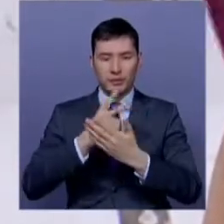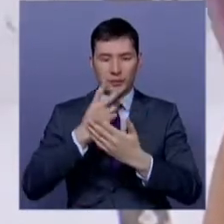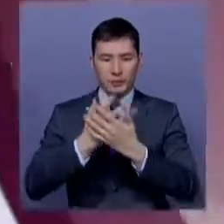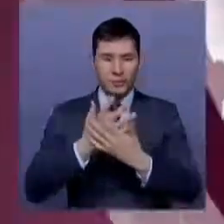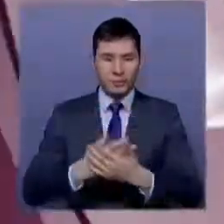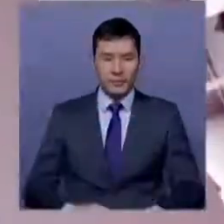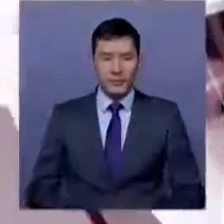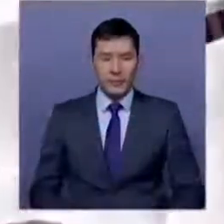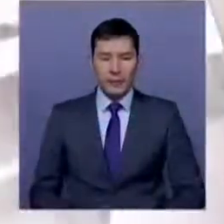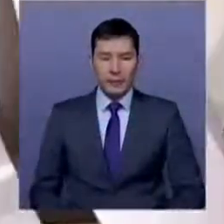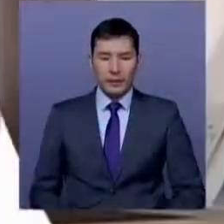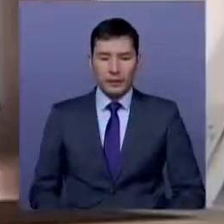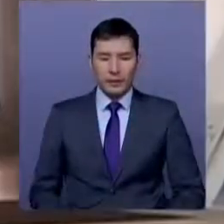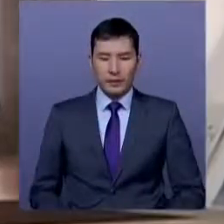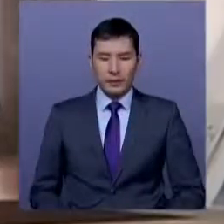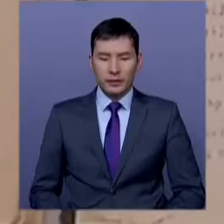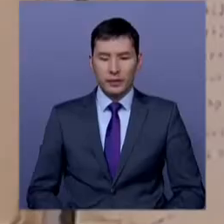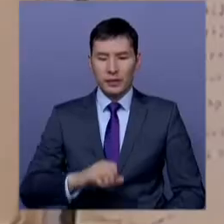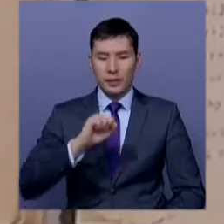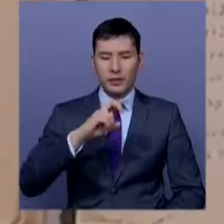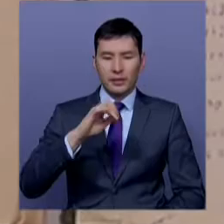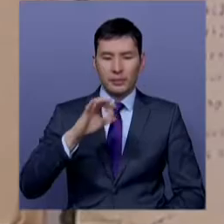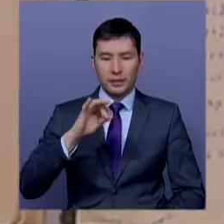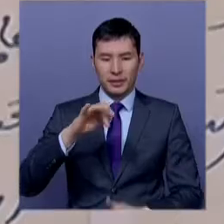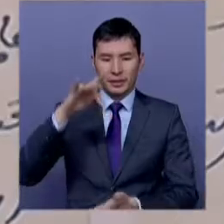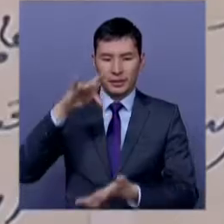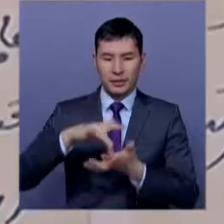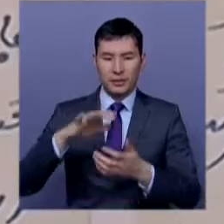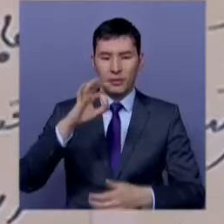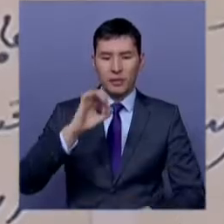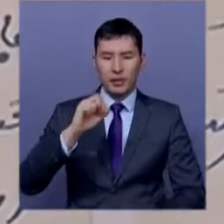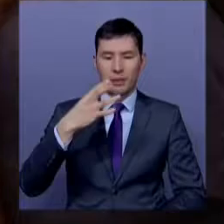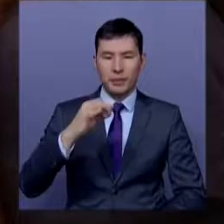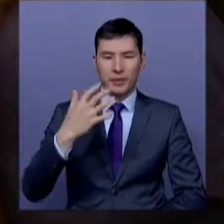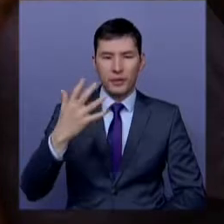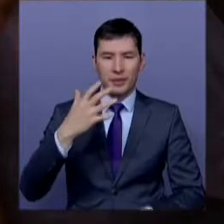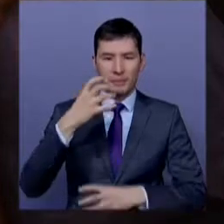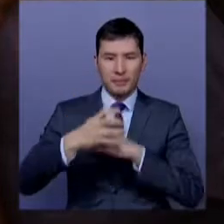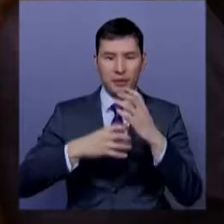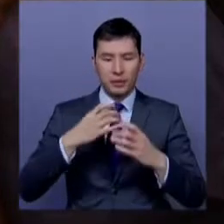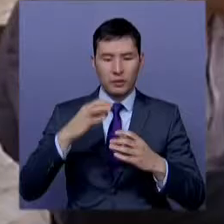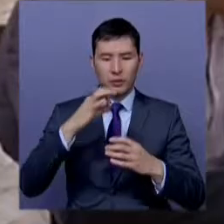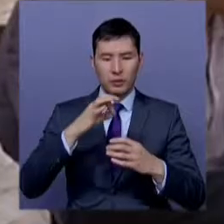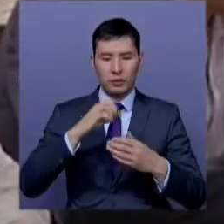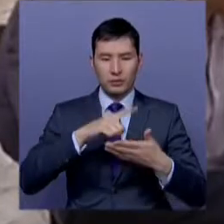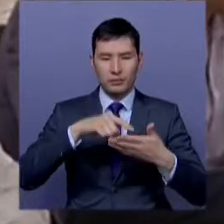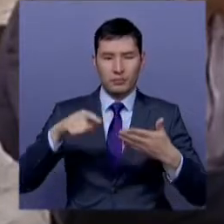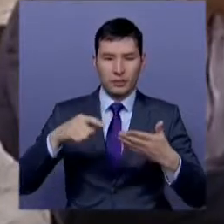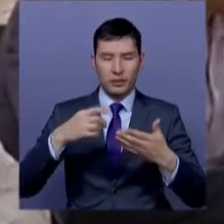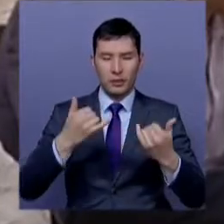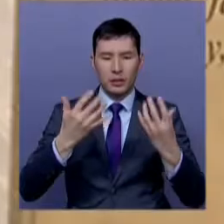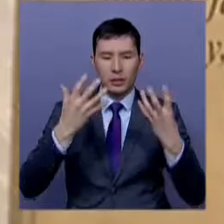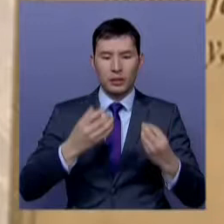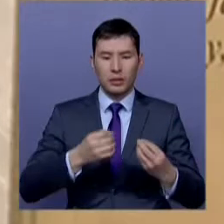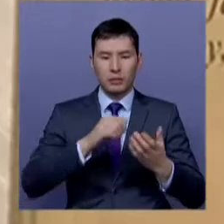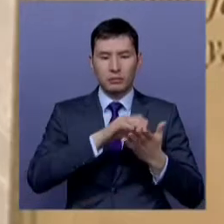тарқатам. Әл-Фараби орталығында Абай әлемі кітаптармен қол жазбалар көрмесі ұйымдастырылды. Қазіргі қарыпке